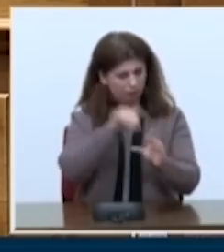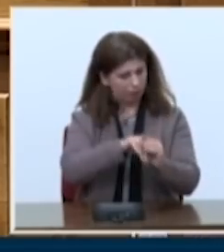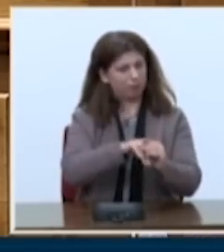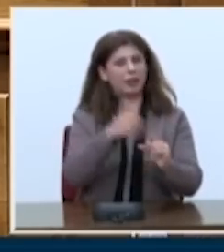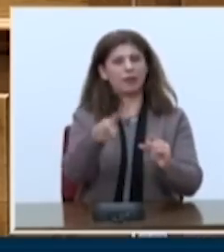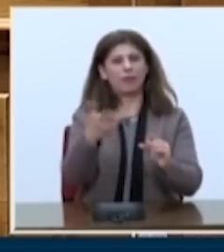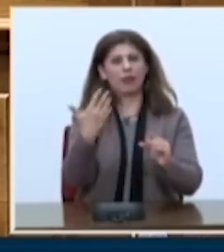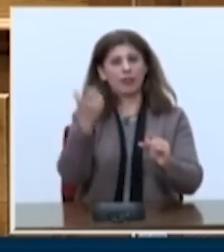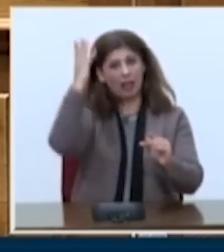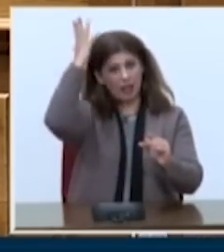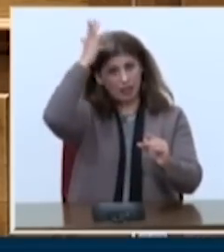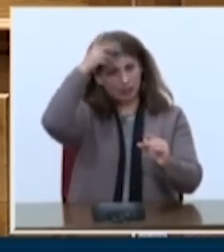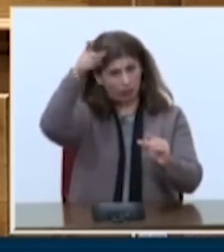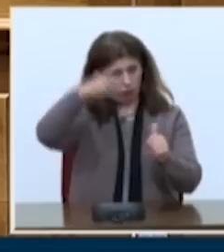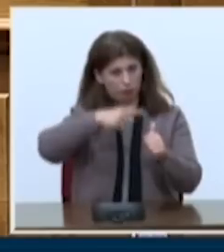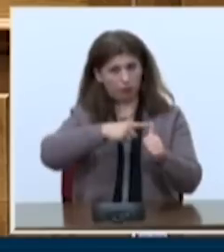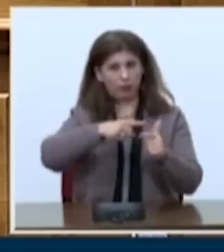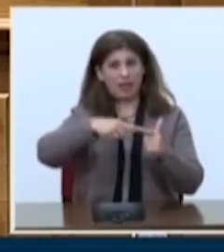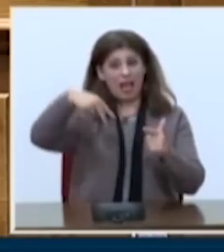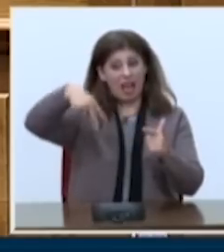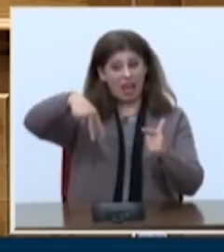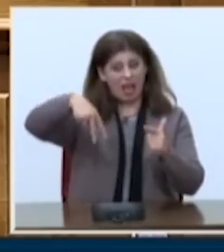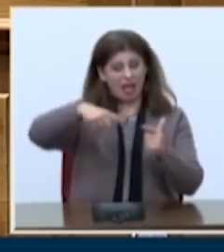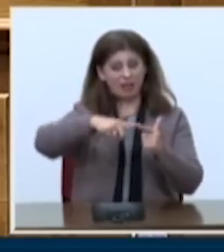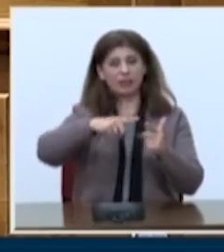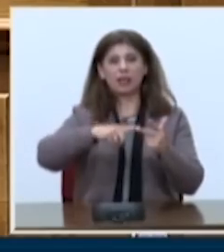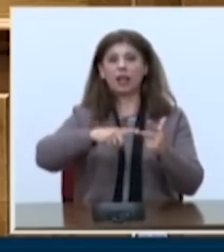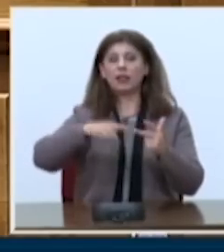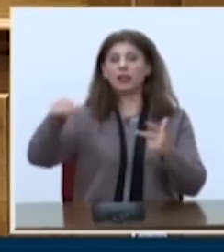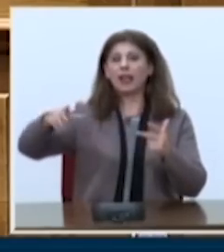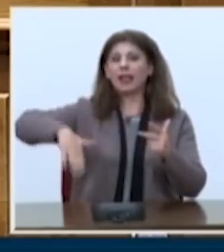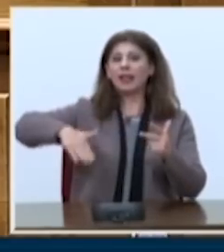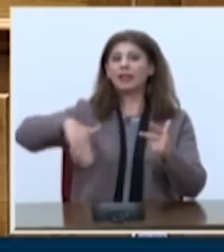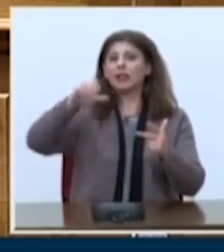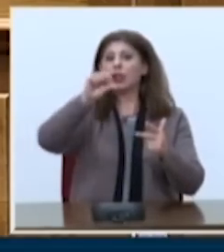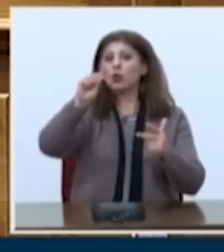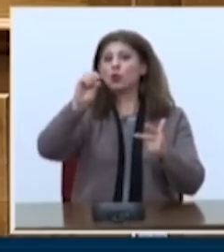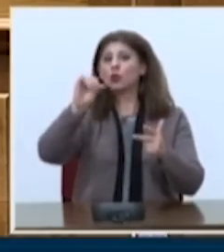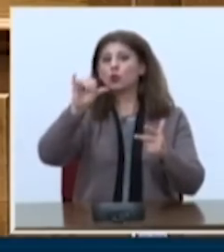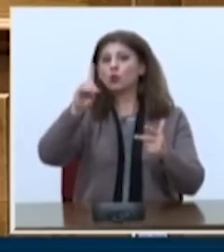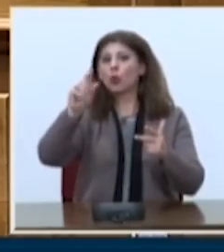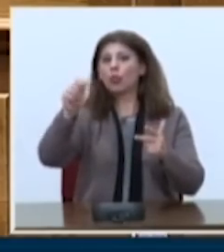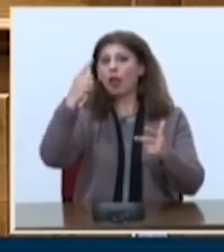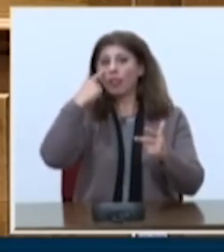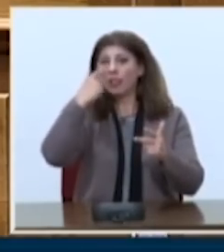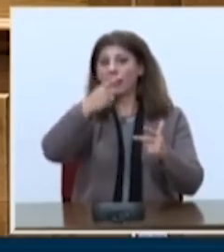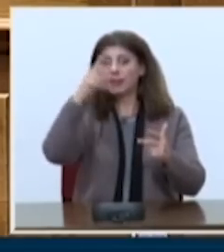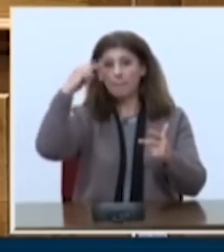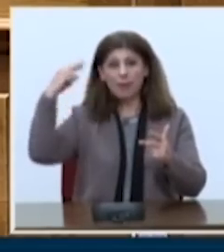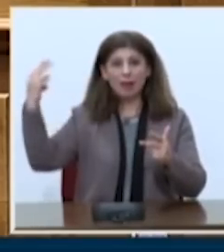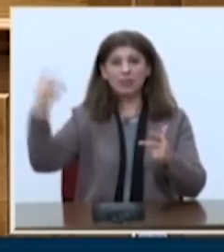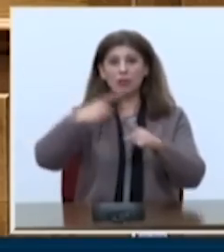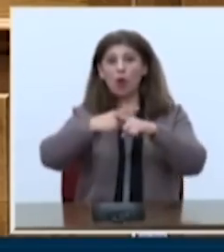συμπεριλαμβάνονται η Αλεξανδρούπολη, η Λάρισα και η Σούδα. Δέστε στο Πανεπιστήμιο του Χάρβαρντ των Ηνωμένων